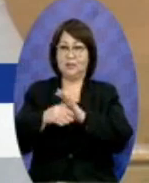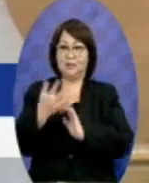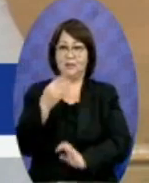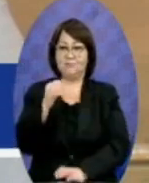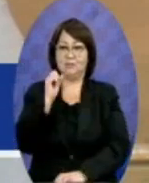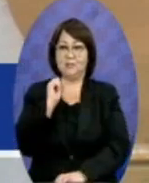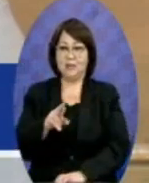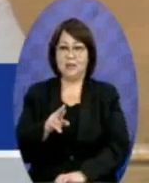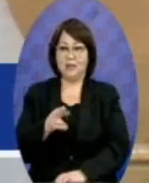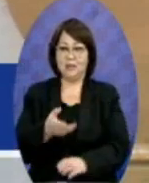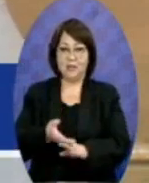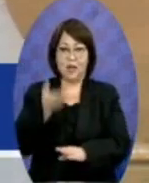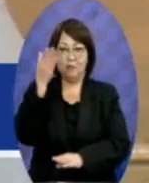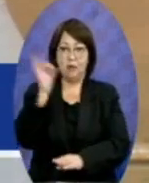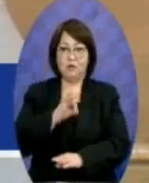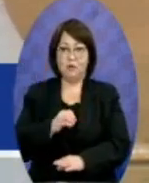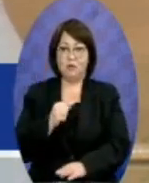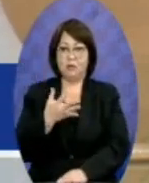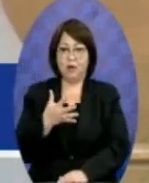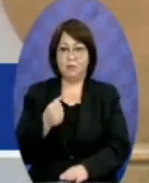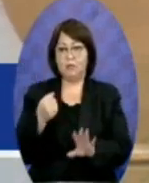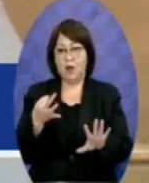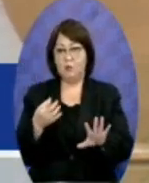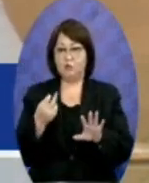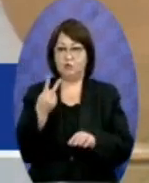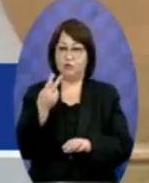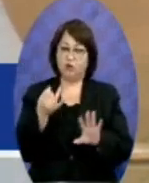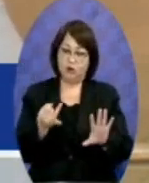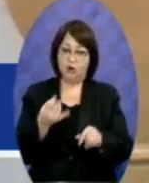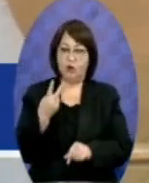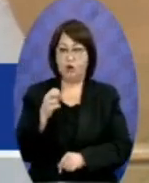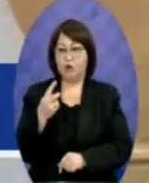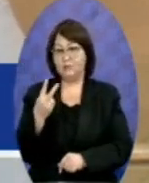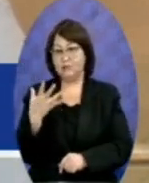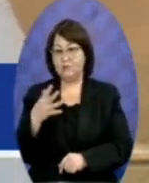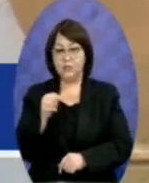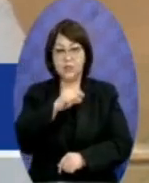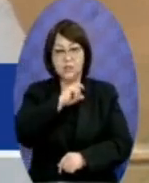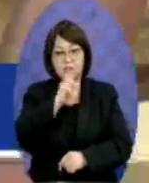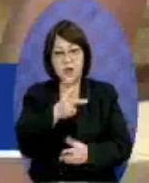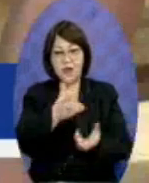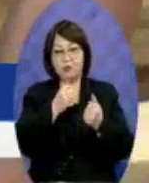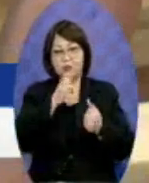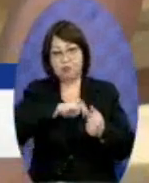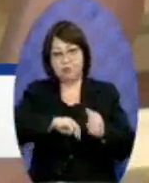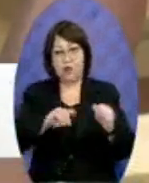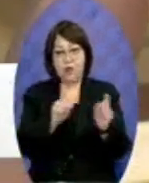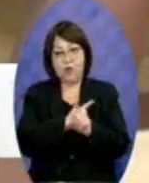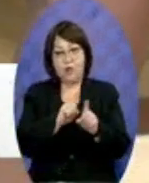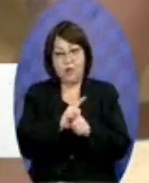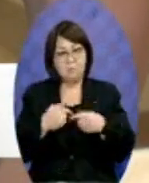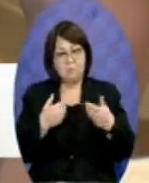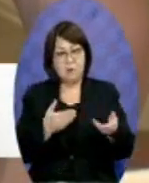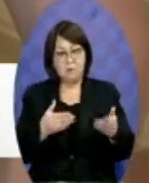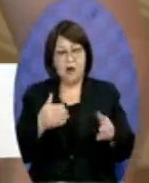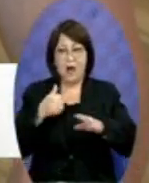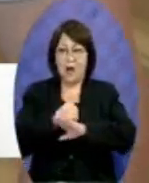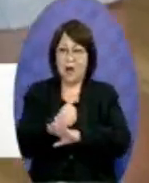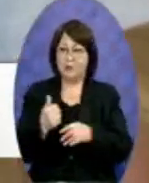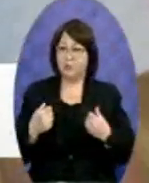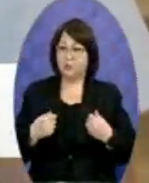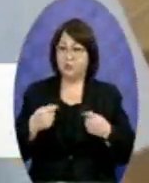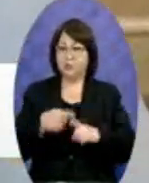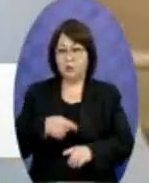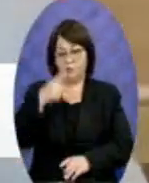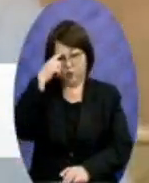Тэрнээс дээш бол гаргаж үзээгүй. 5, 8, 5, 7, 20, 25 гээд дандаа дэлгэвчээсэн. Ингээд онцлогийг харуул ажилжуулалт зориулсан, дотоодын